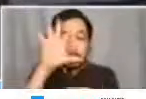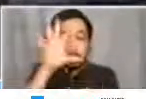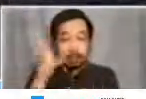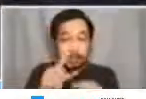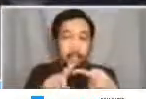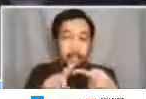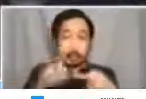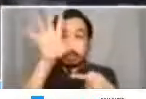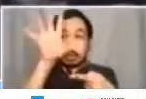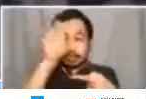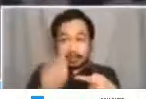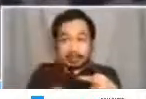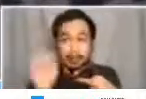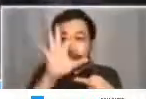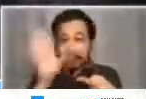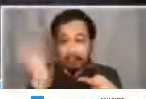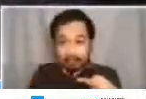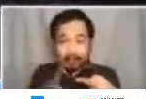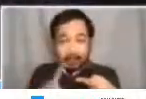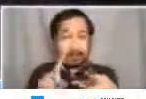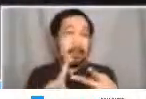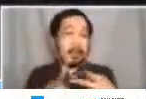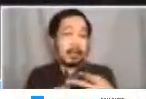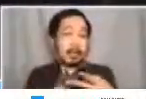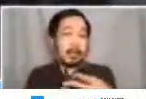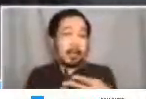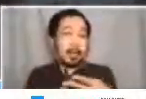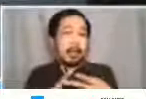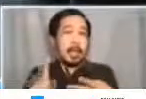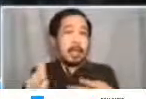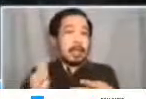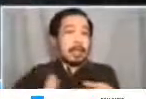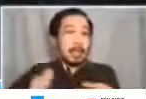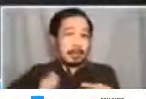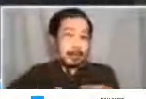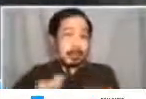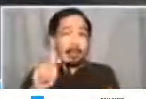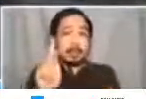pa lang tayo dito, ang na-mapping pa lang natin ay 1,000.